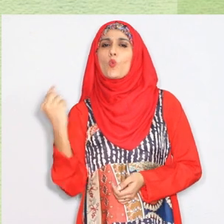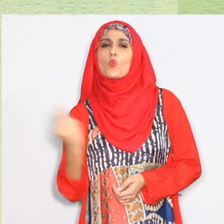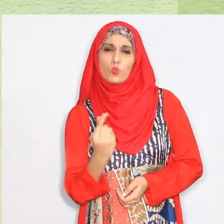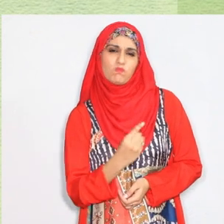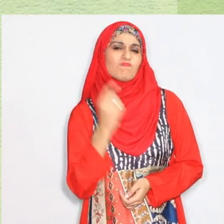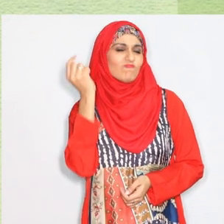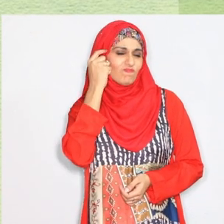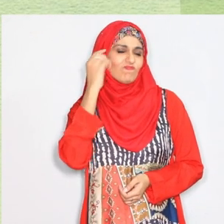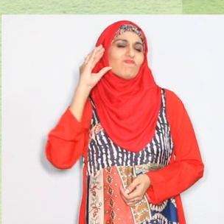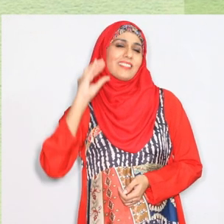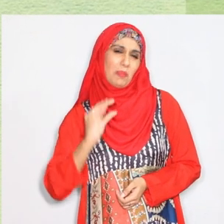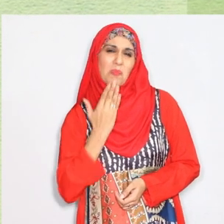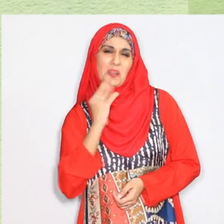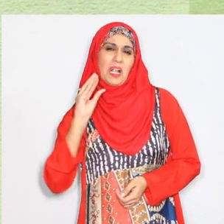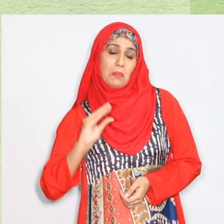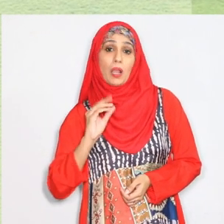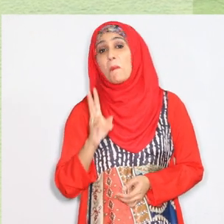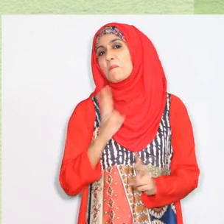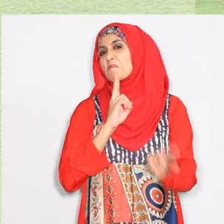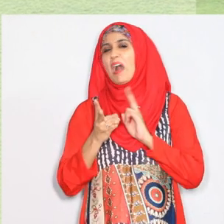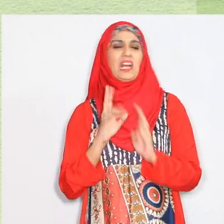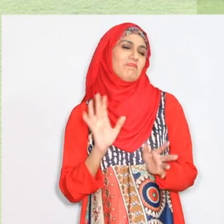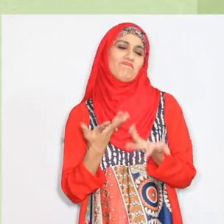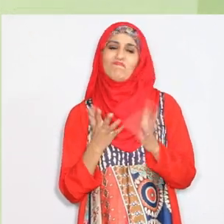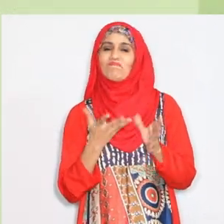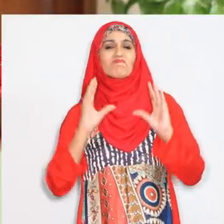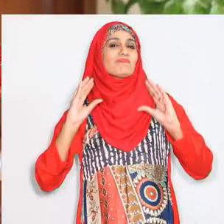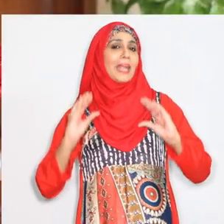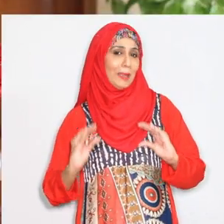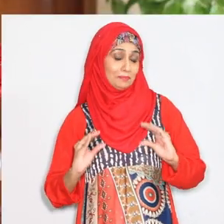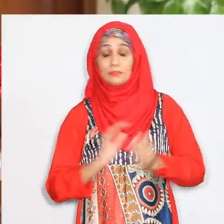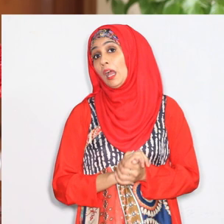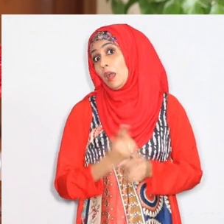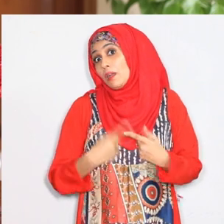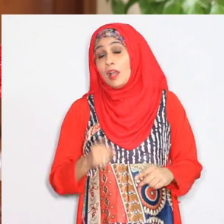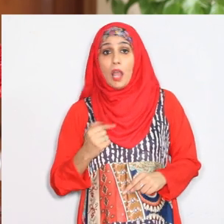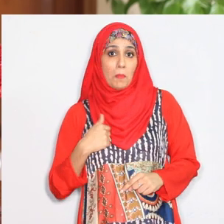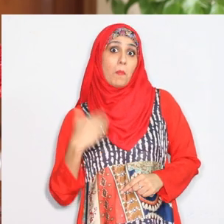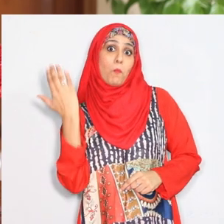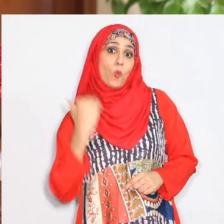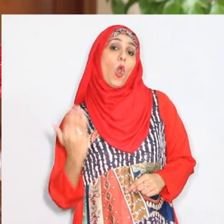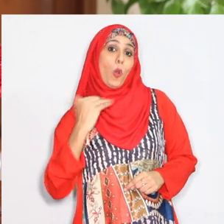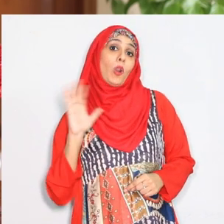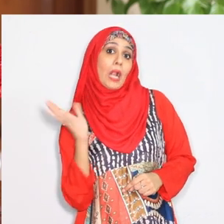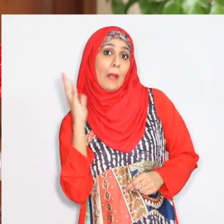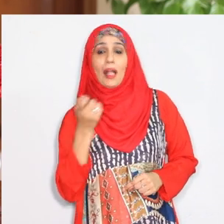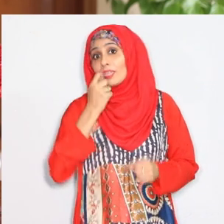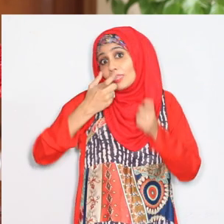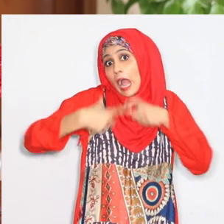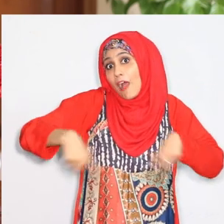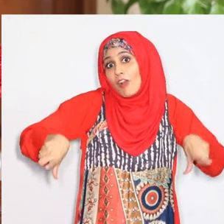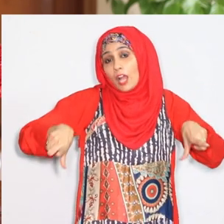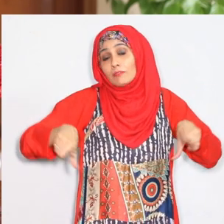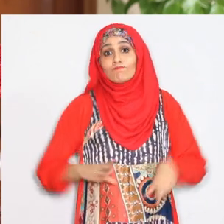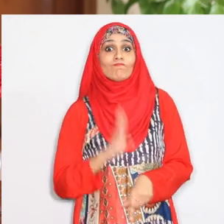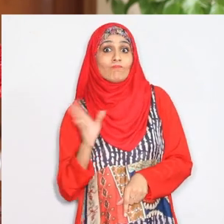कम ये समझती है इसलिए बातें नहीं ये करती है, लेकिन अक्सर हमें बुलाती है दावत पर